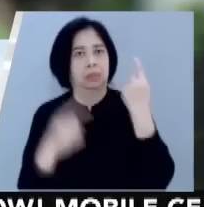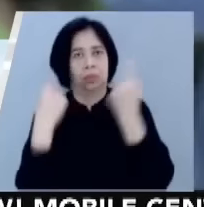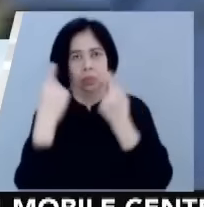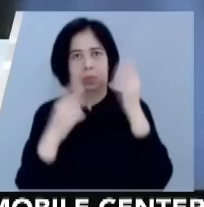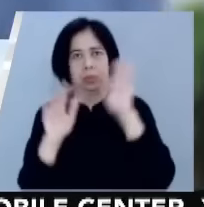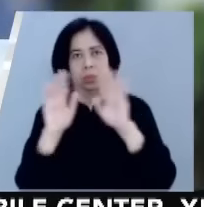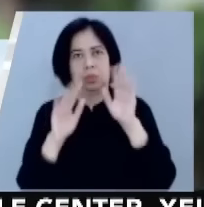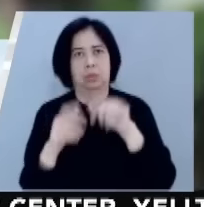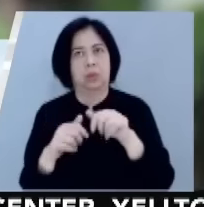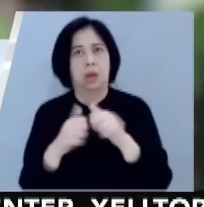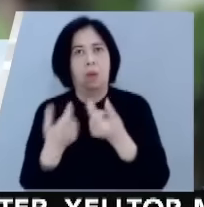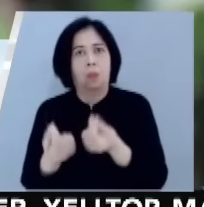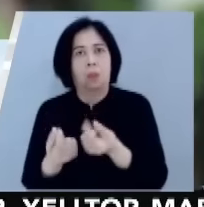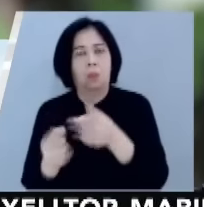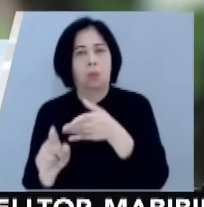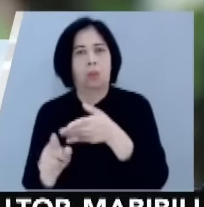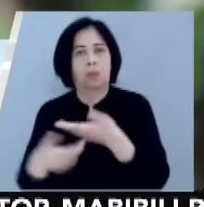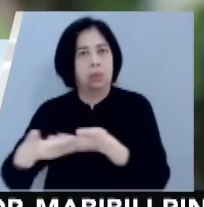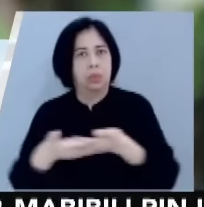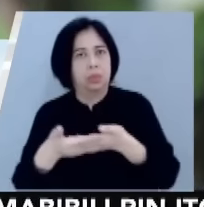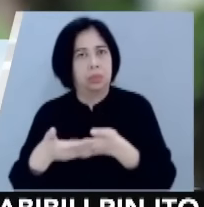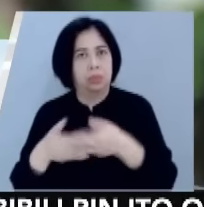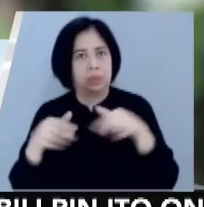magiging status ng mga bata dito?